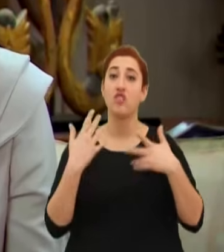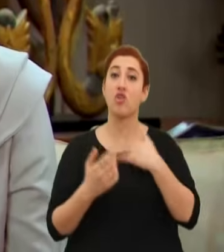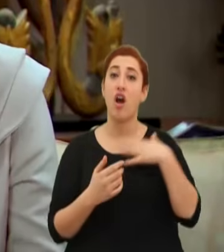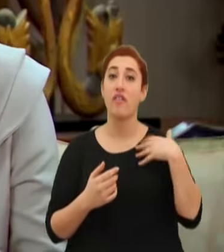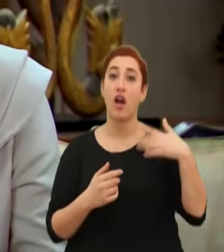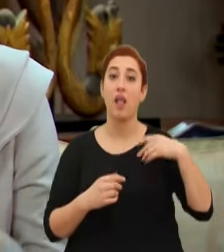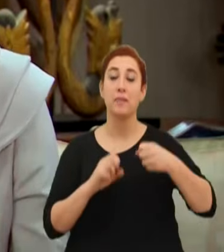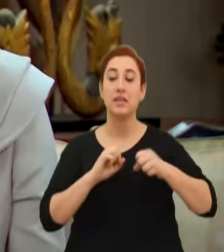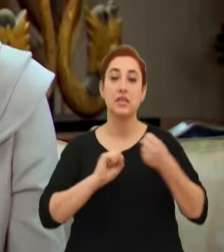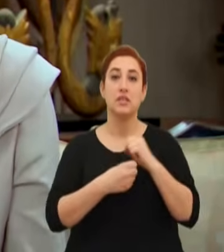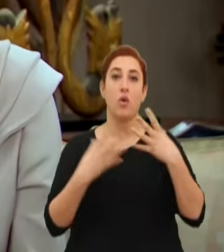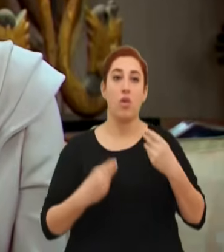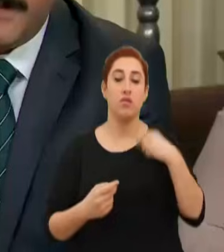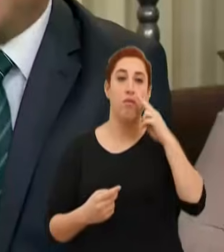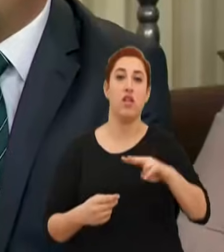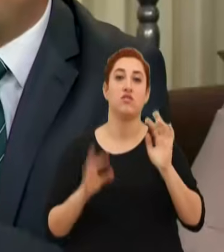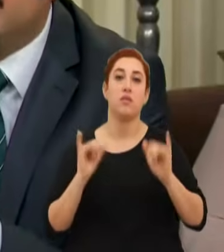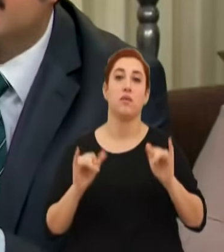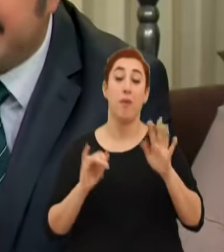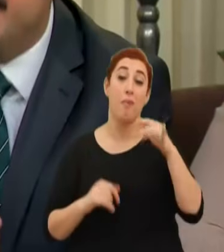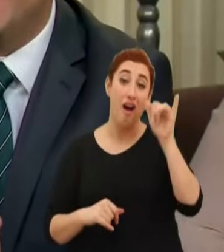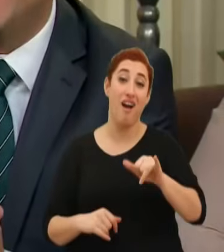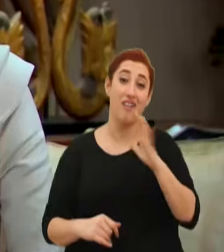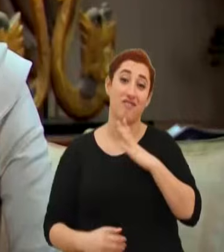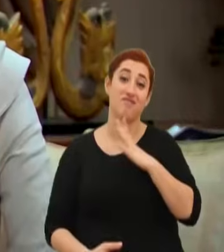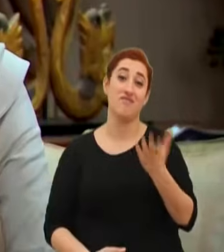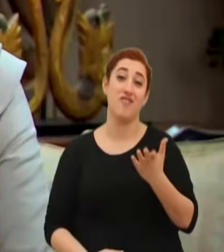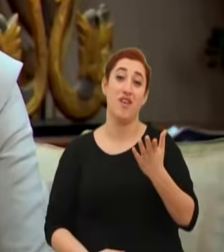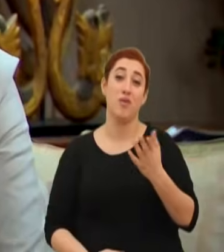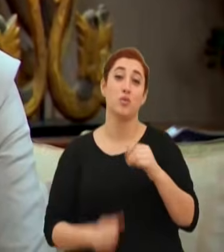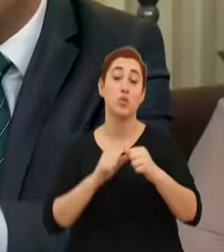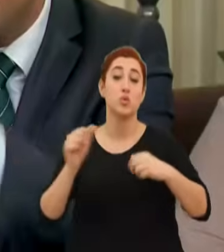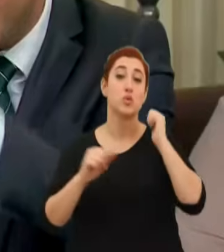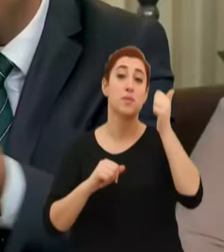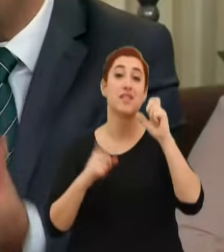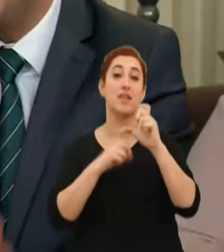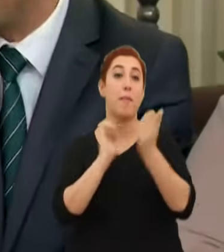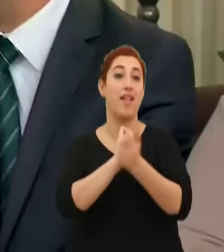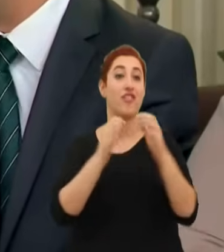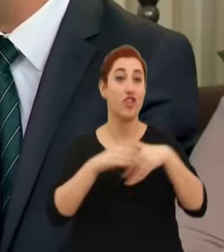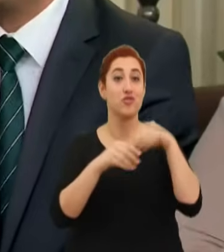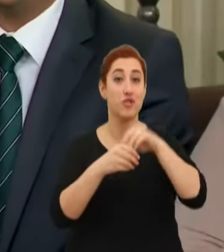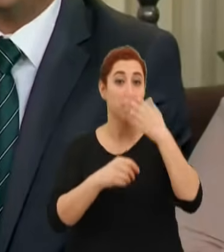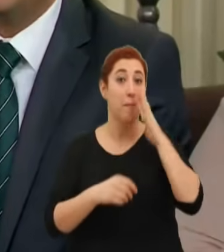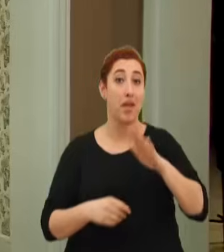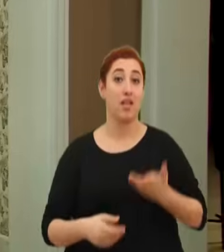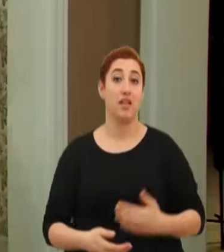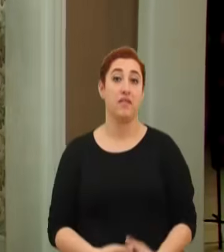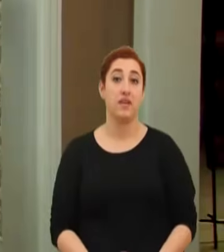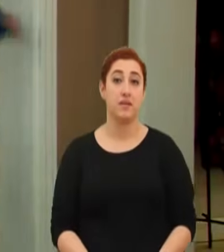anneş kocuğum, kalp krizinden gideceğim şimdi. Ama haklı değil mi ya? Uzun bir zamandır Sarp'ın ailesiyle tanışmak için